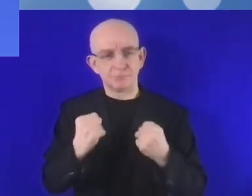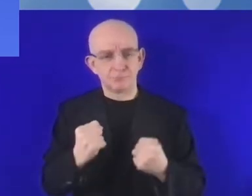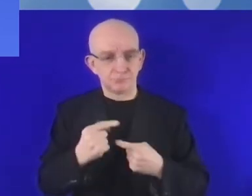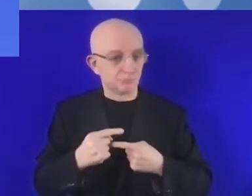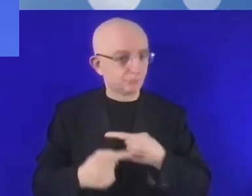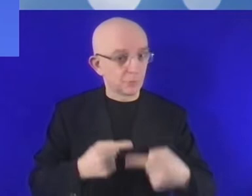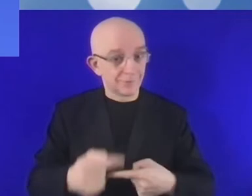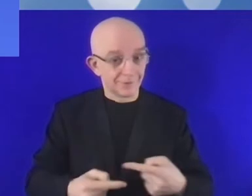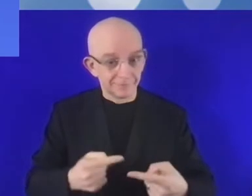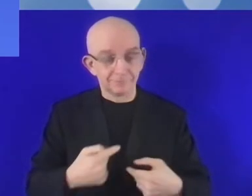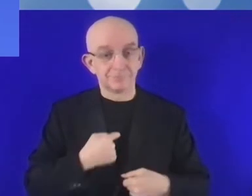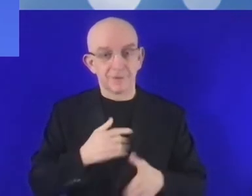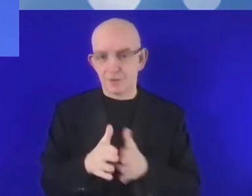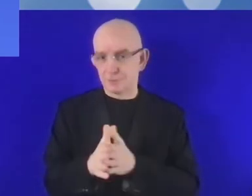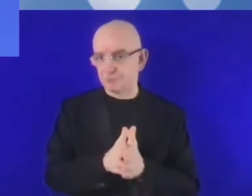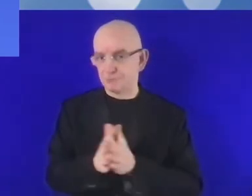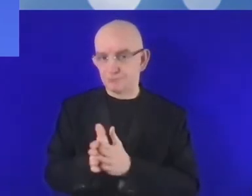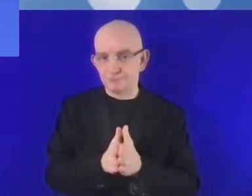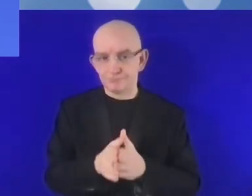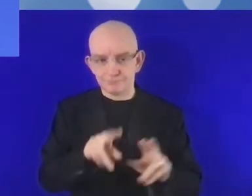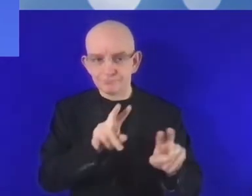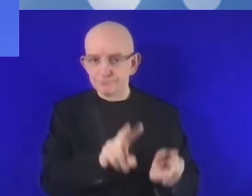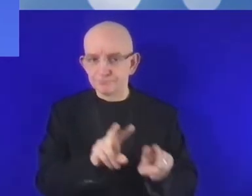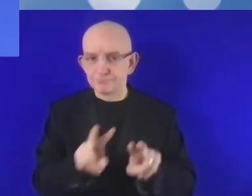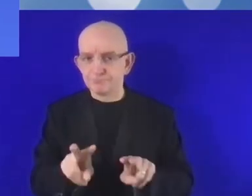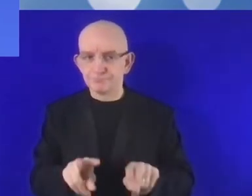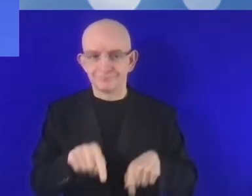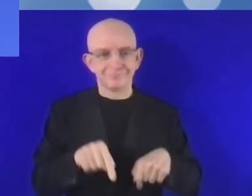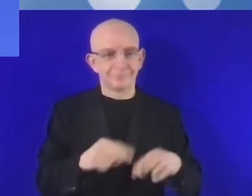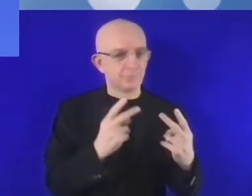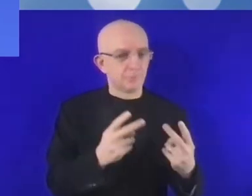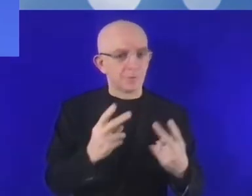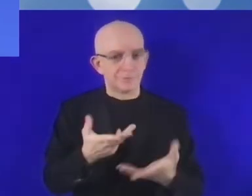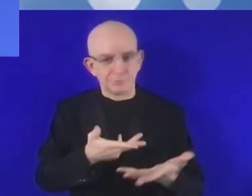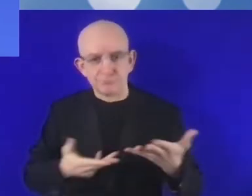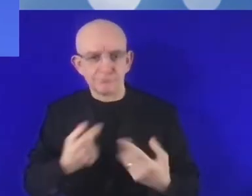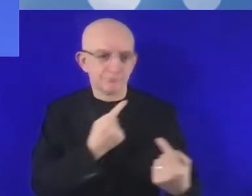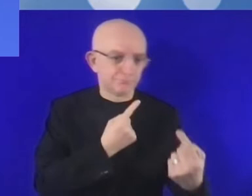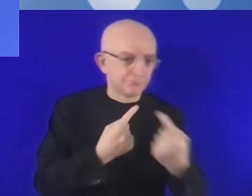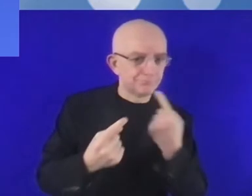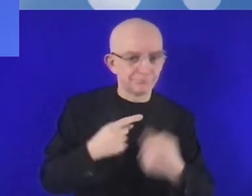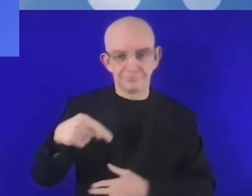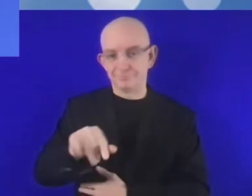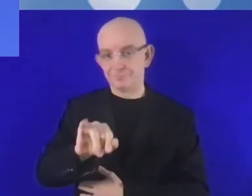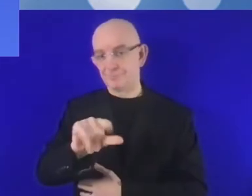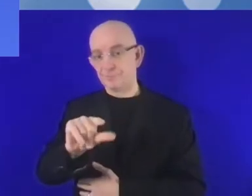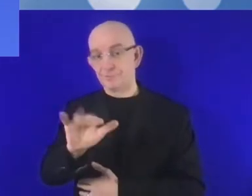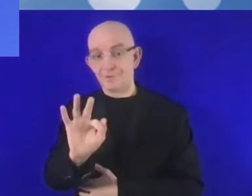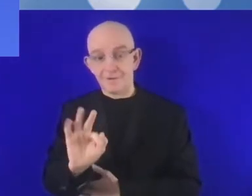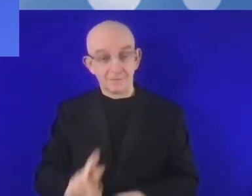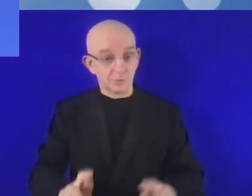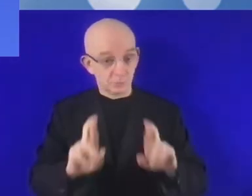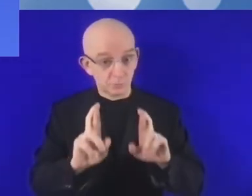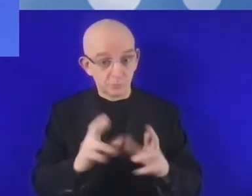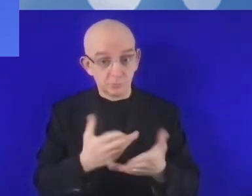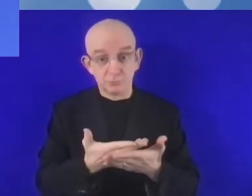الالتزام في خلق فضاء إنترنتي متكامل وشامل، وأتمنى أن